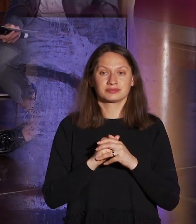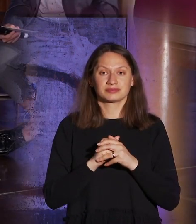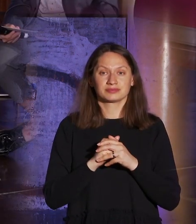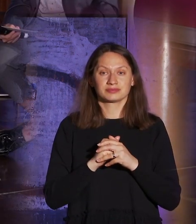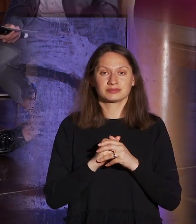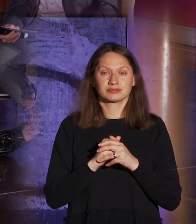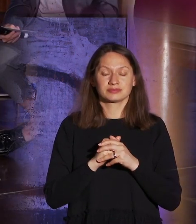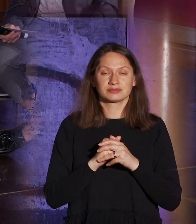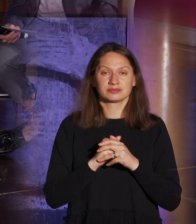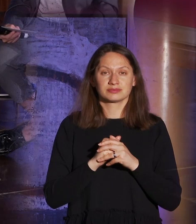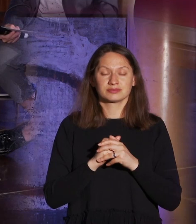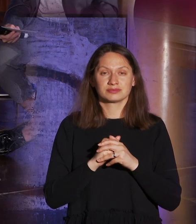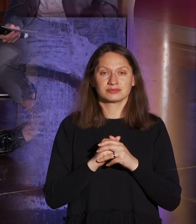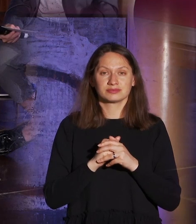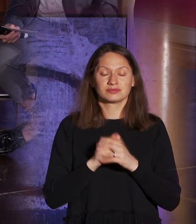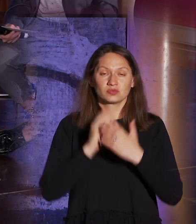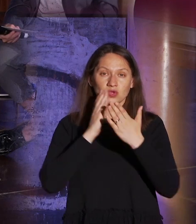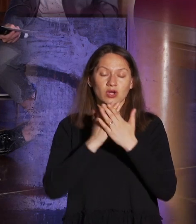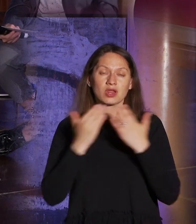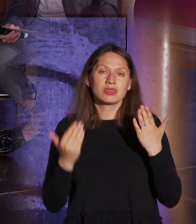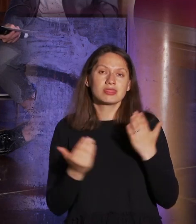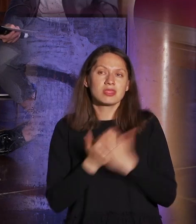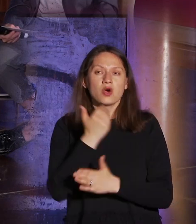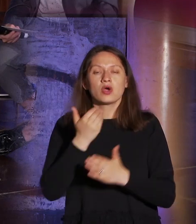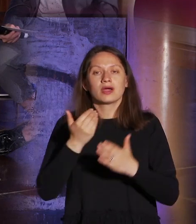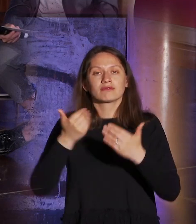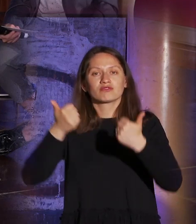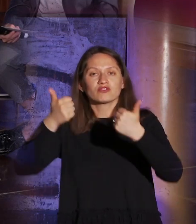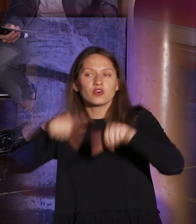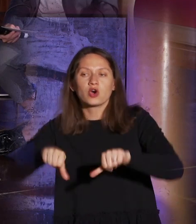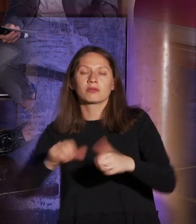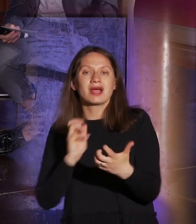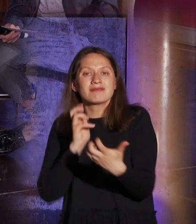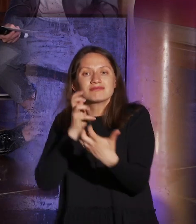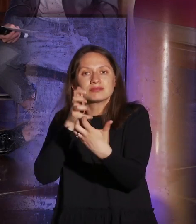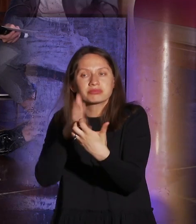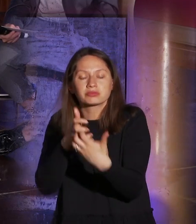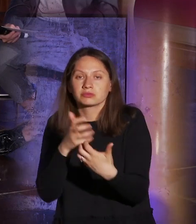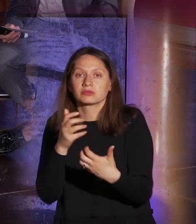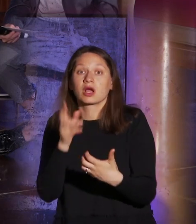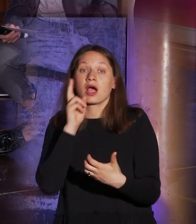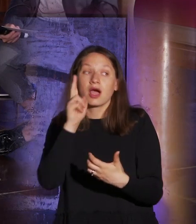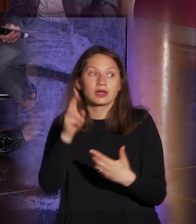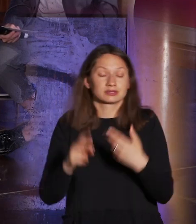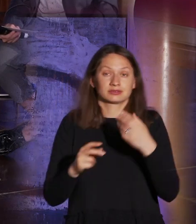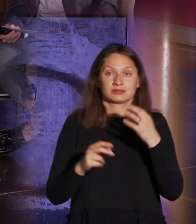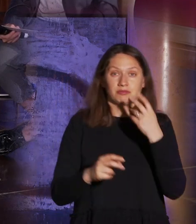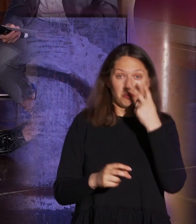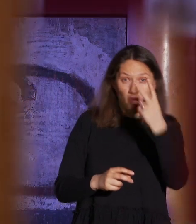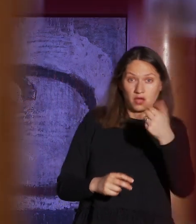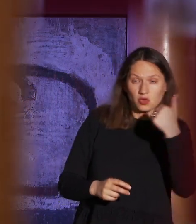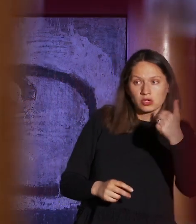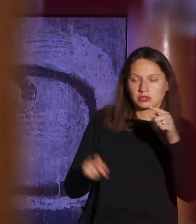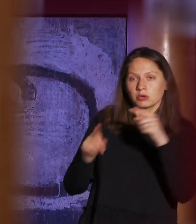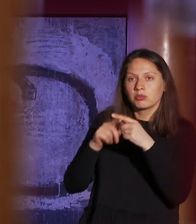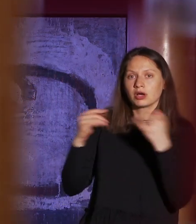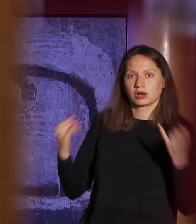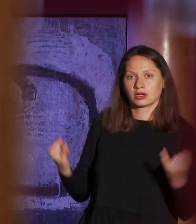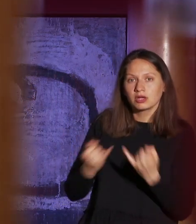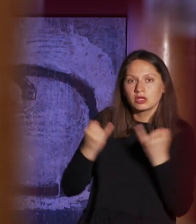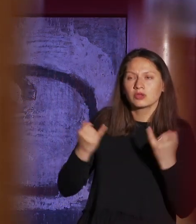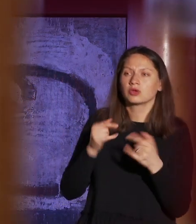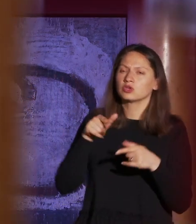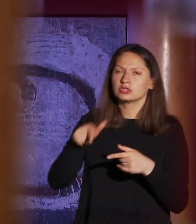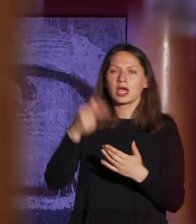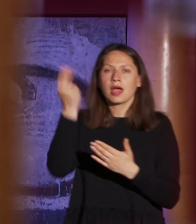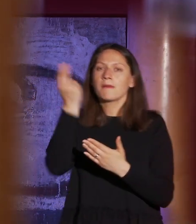tie naujai atrasti būdai ir priemonės, jie be galo yra įdomus ir regintiems. Tai nėra kažkas tokio, kas